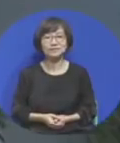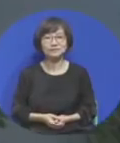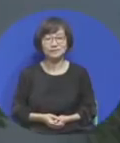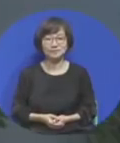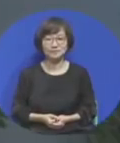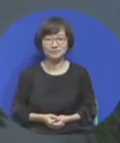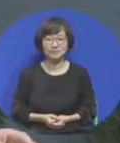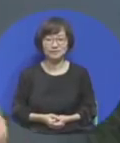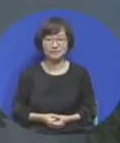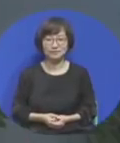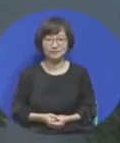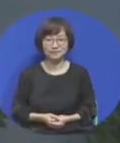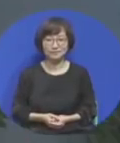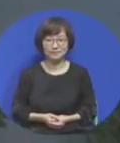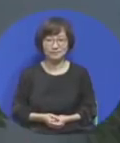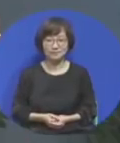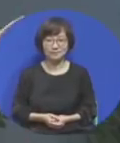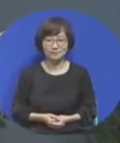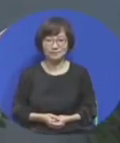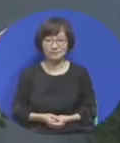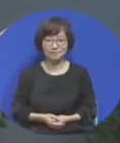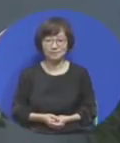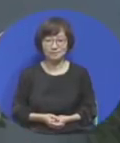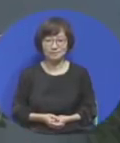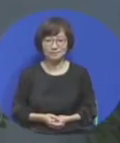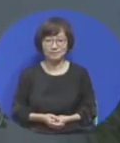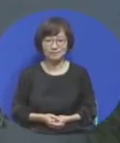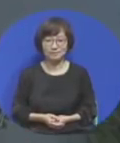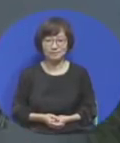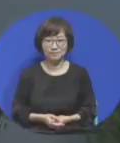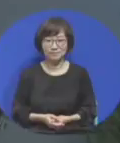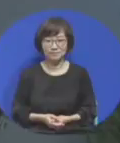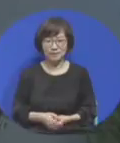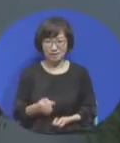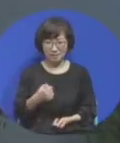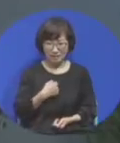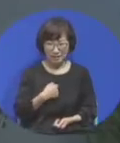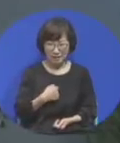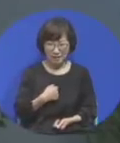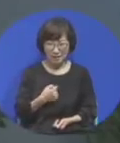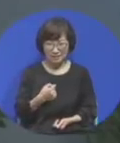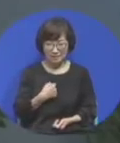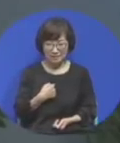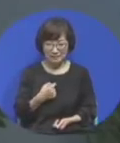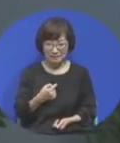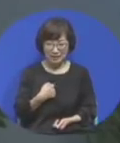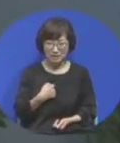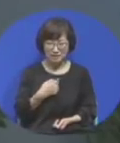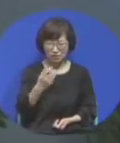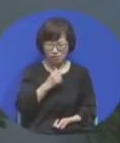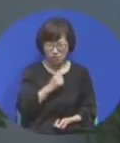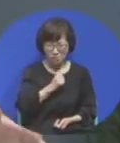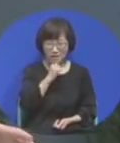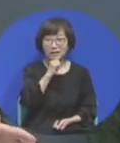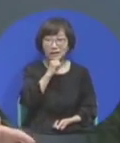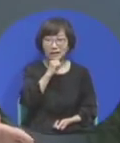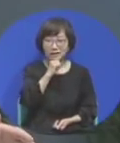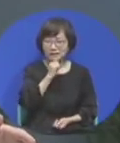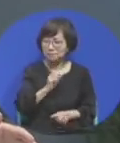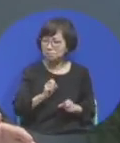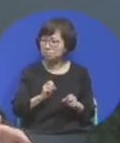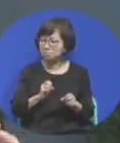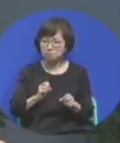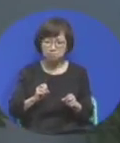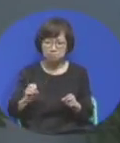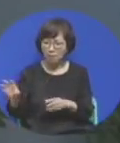하니까요. 다 버리고 끝내지 않았어요. 버릴 게 없어. 그냥 주제에 관한해서 버리고도 그냥 끝냈어요.